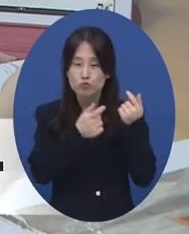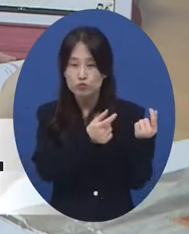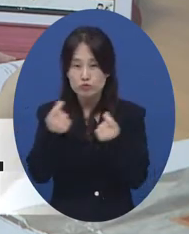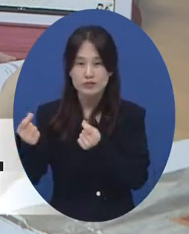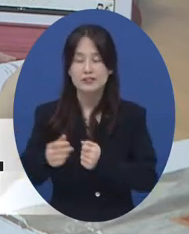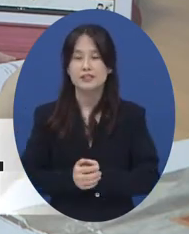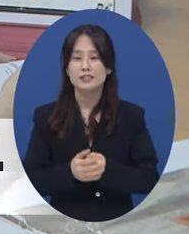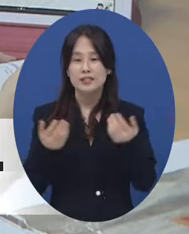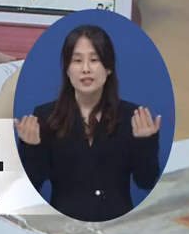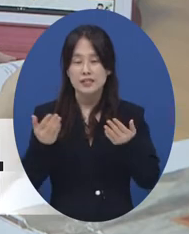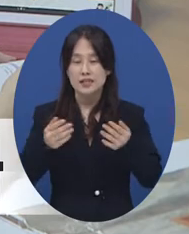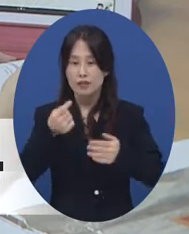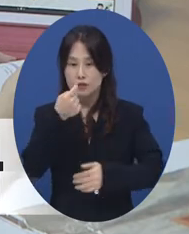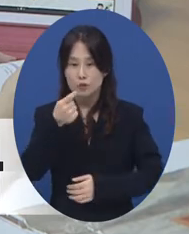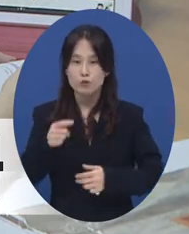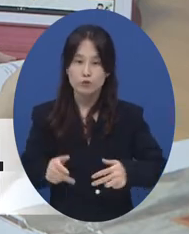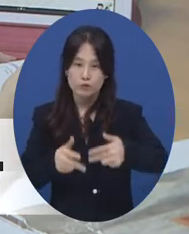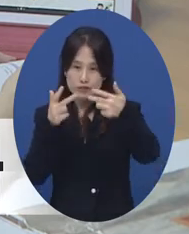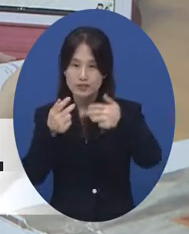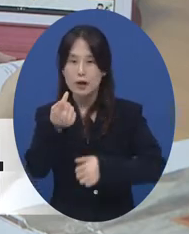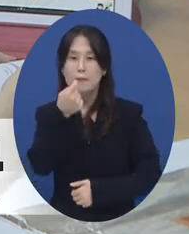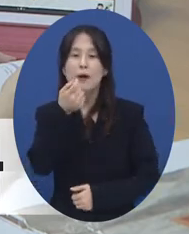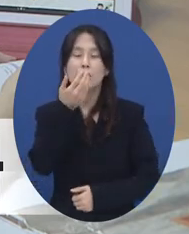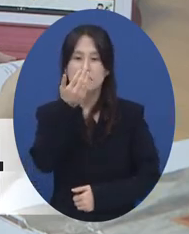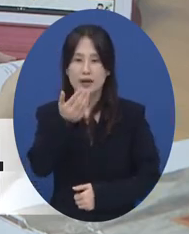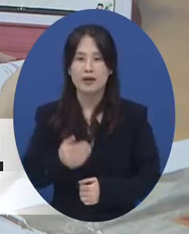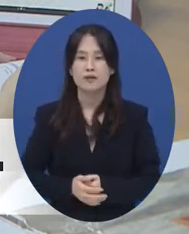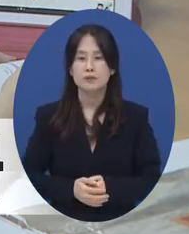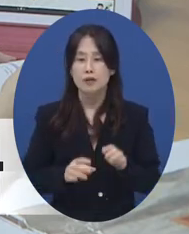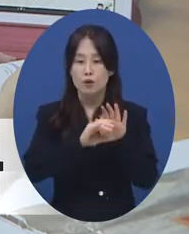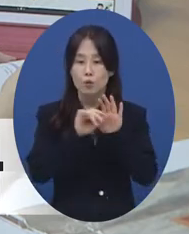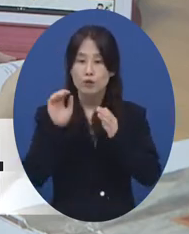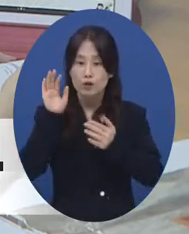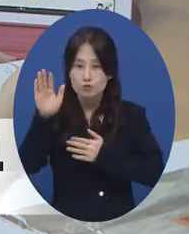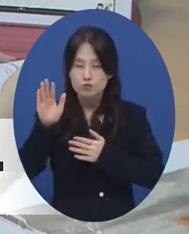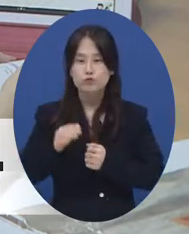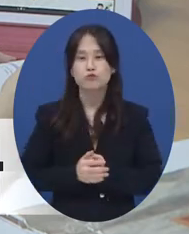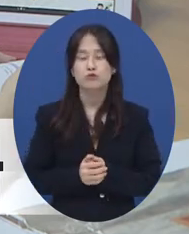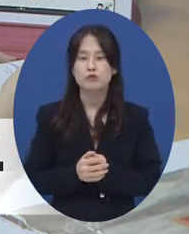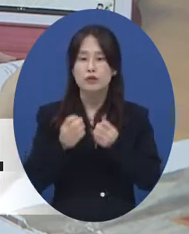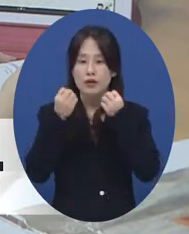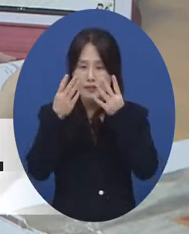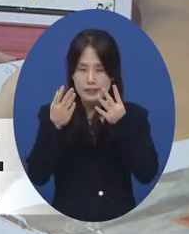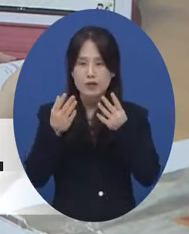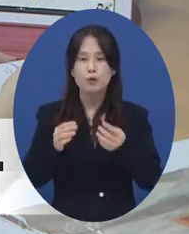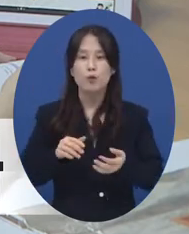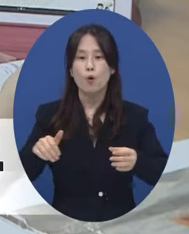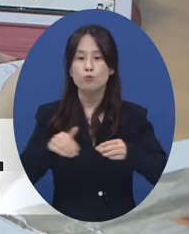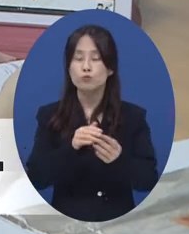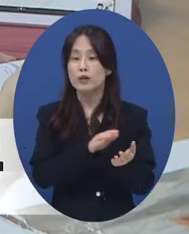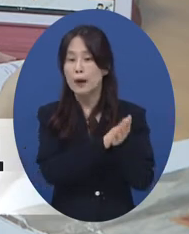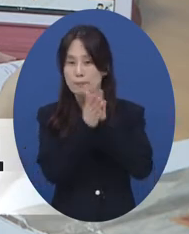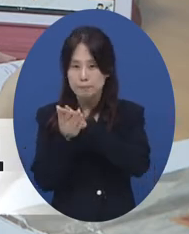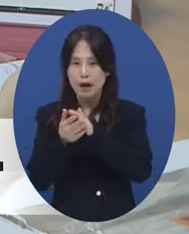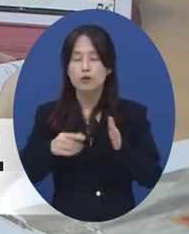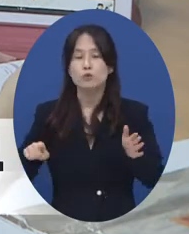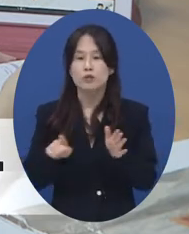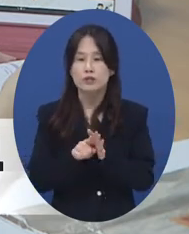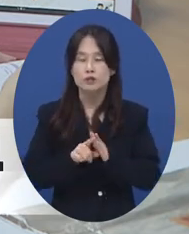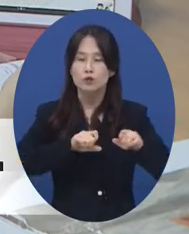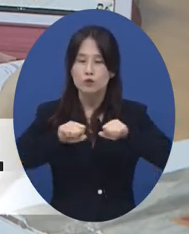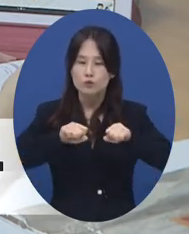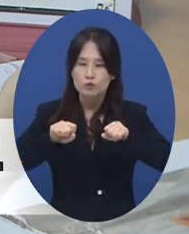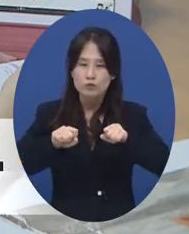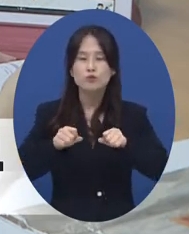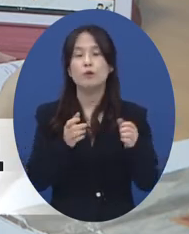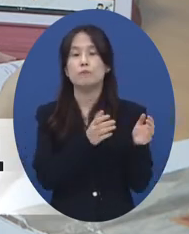평생교육도 이제 실시간 화상으로 배울 수 있습니다. 코로나 이후, 즉 포스트 코로나를 대비해야 한다는 움직임이 여기저기서 일고